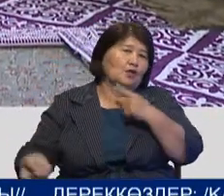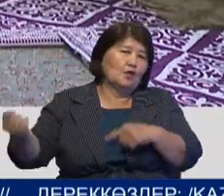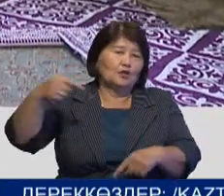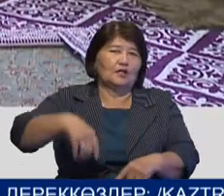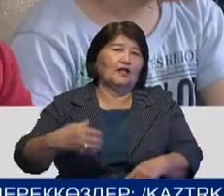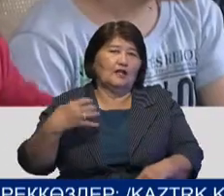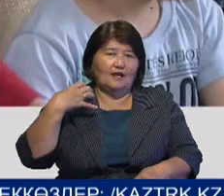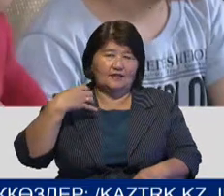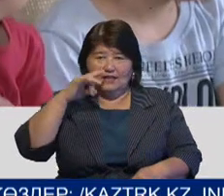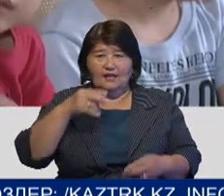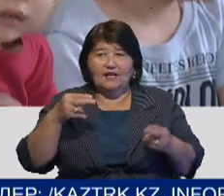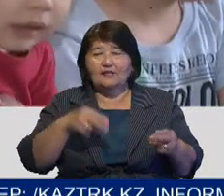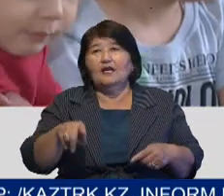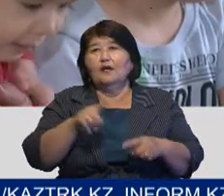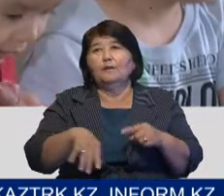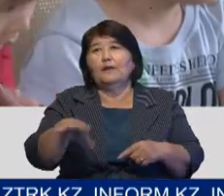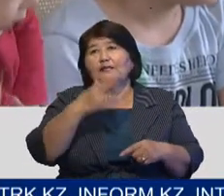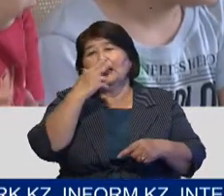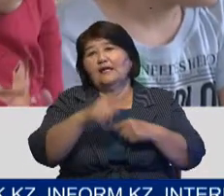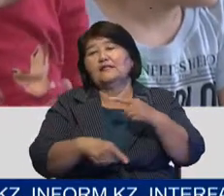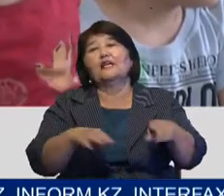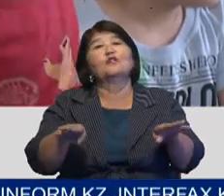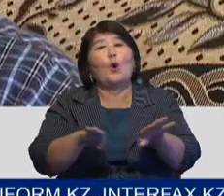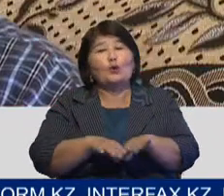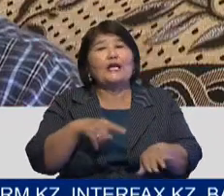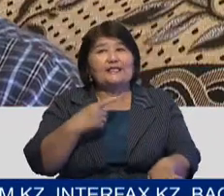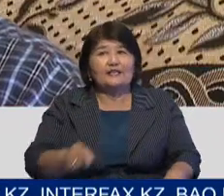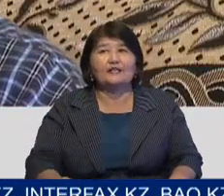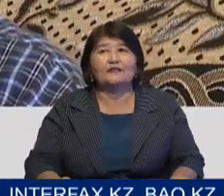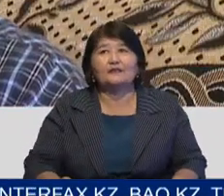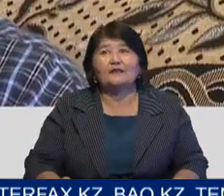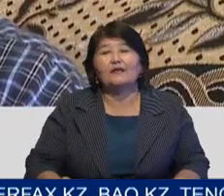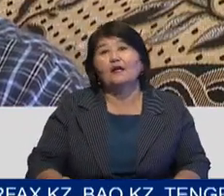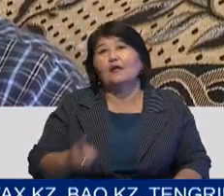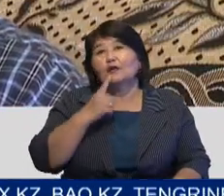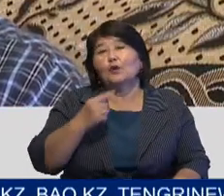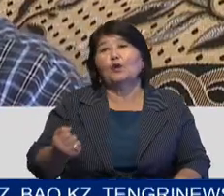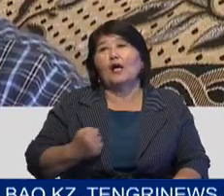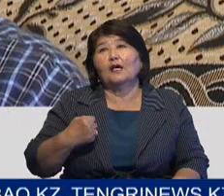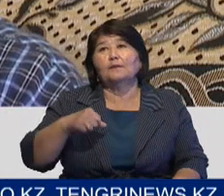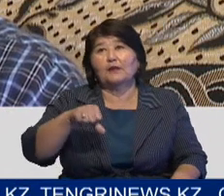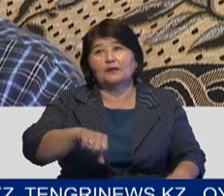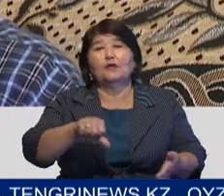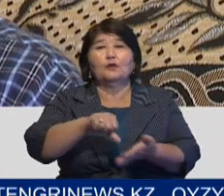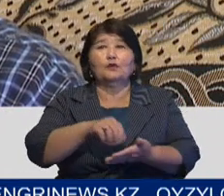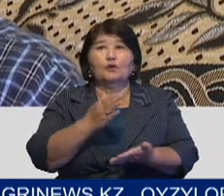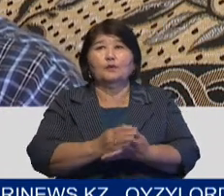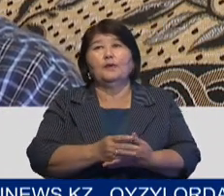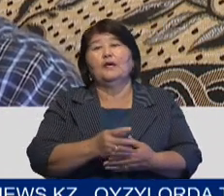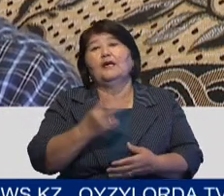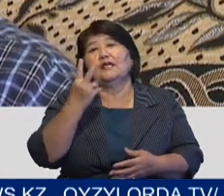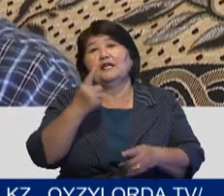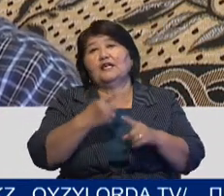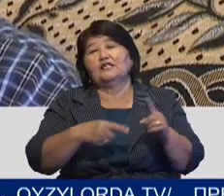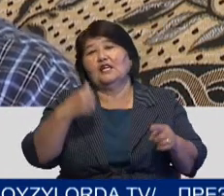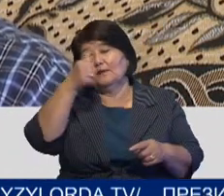қоныс аударыпты. Бауырлас елдердің салт-дәстүрі ұқсас дейді ол. Су армияда ұшырда біраз жұмыс істедім ғой, енді бір 2,5 жыл